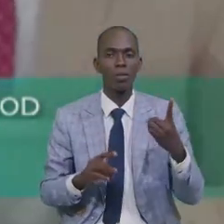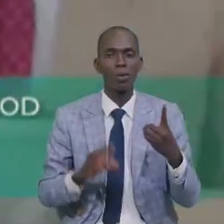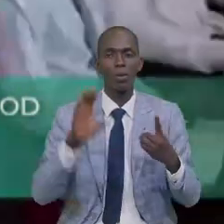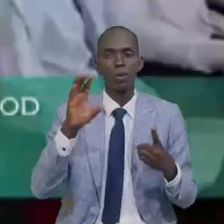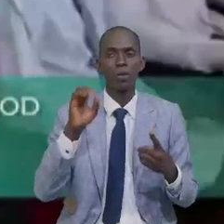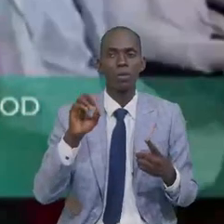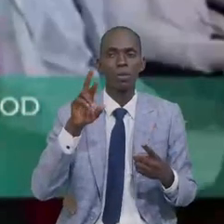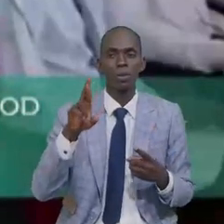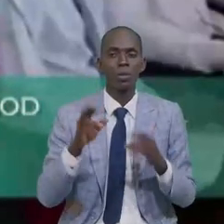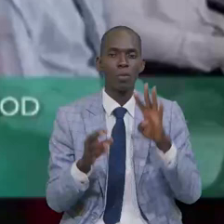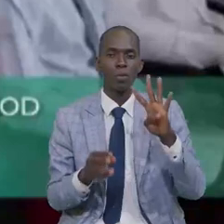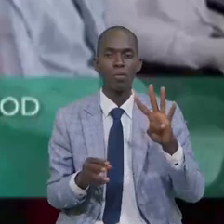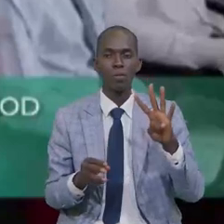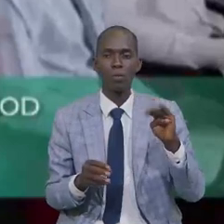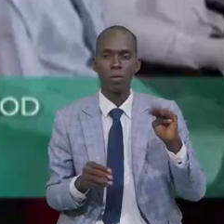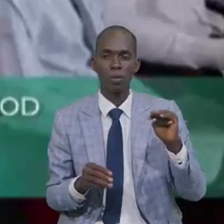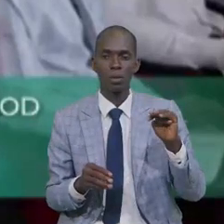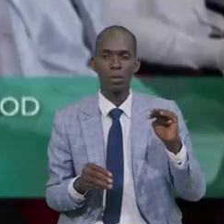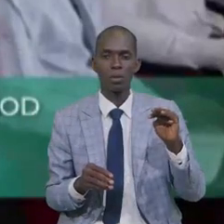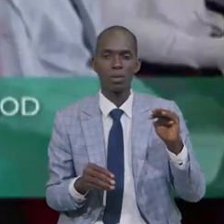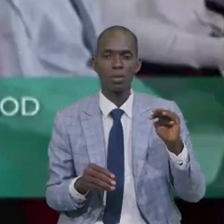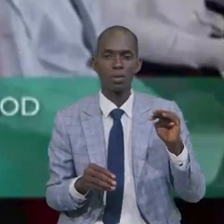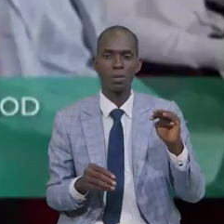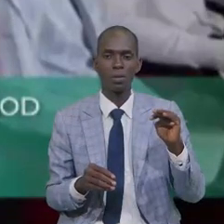1 Corinthiens 13.